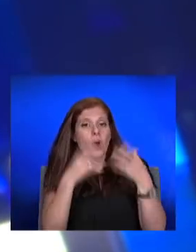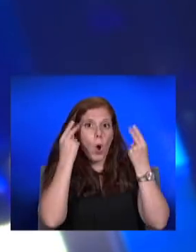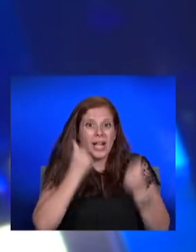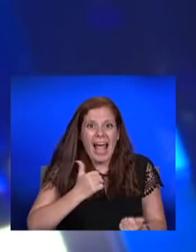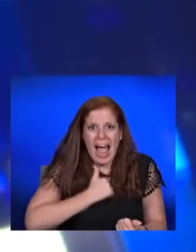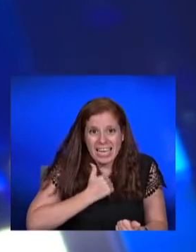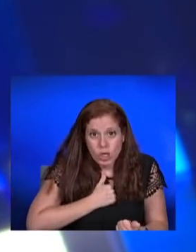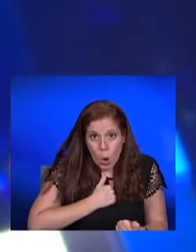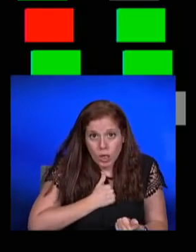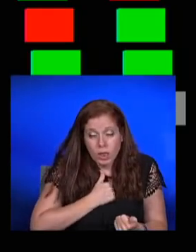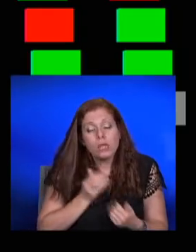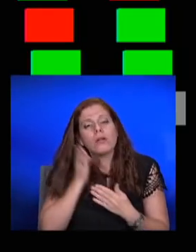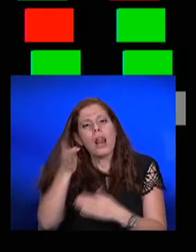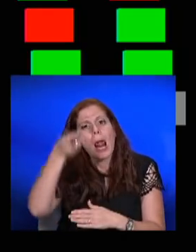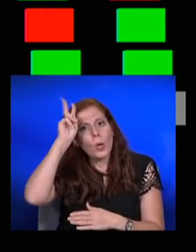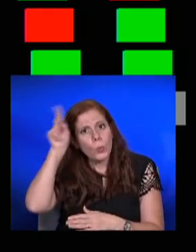הליכוד.